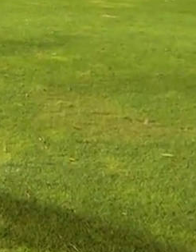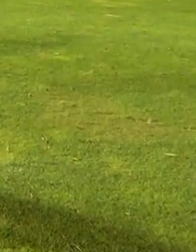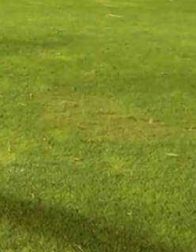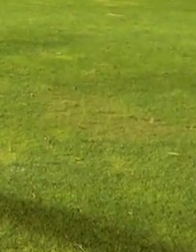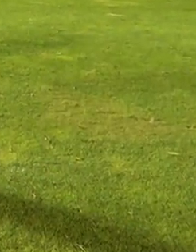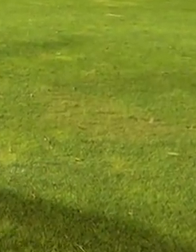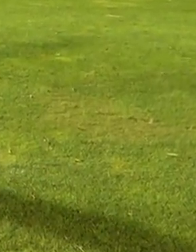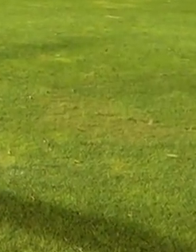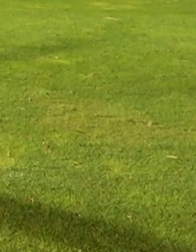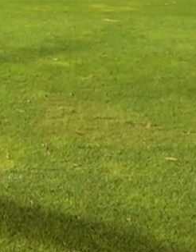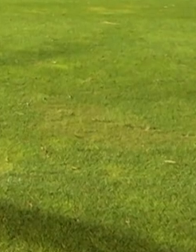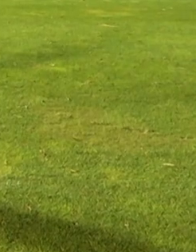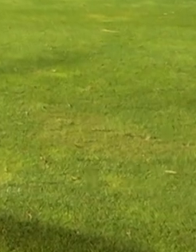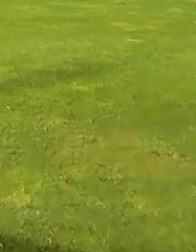으